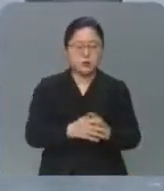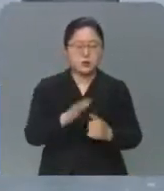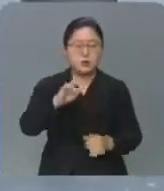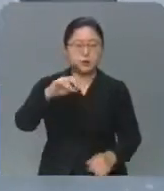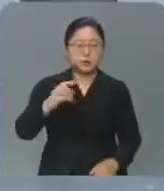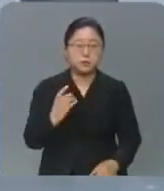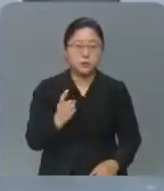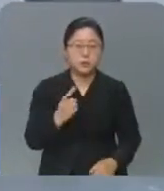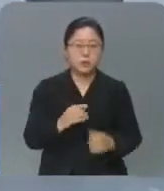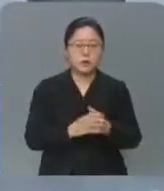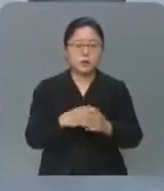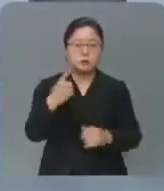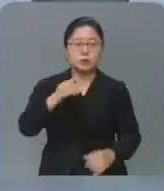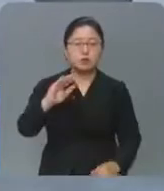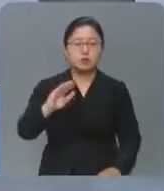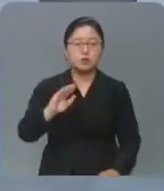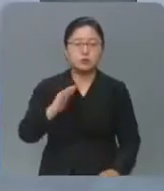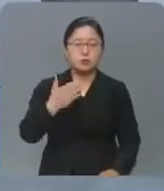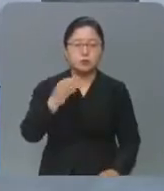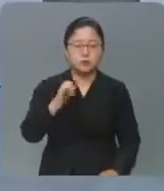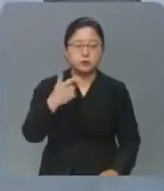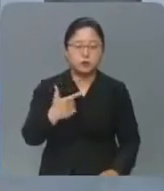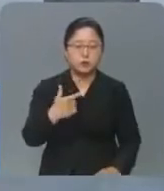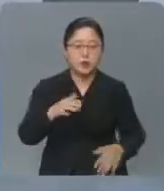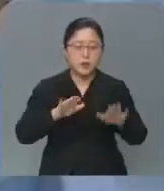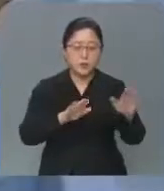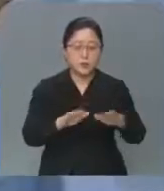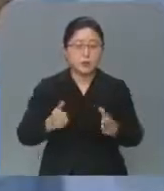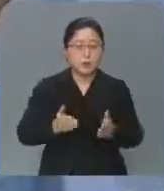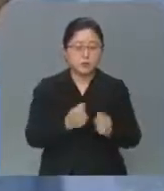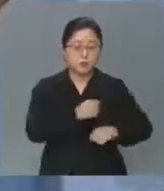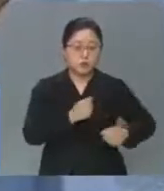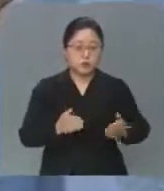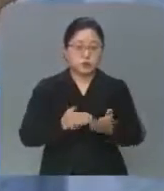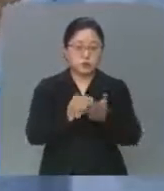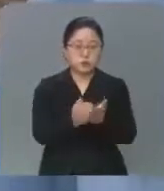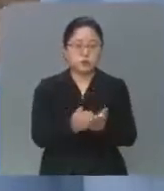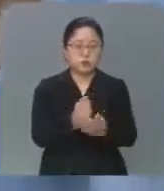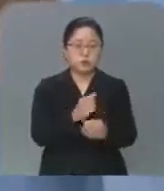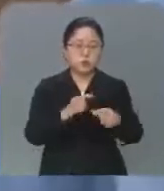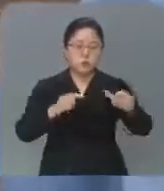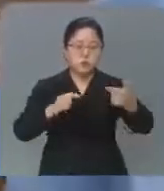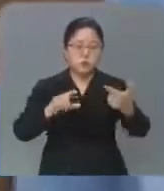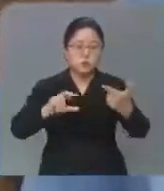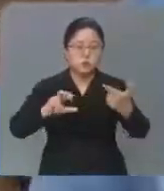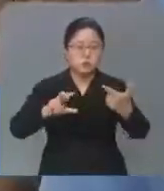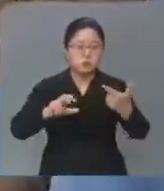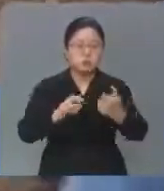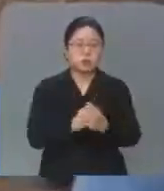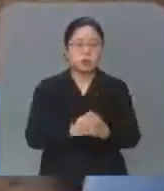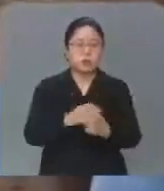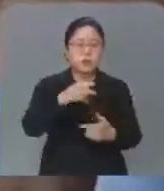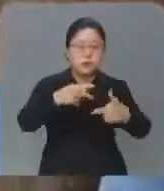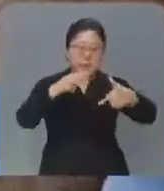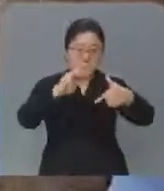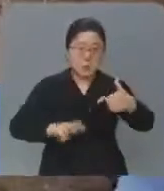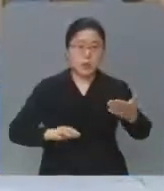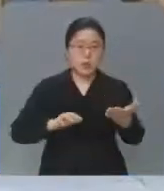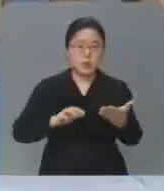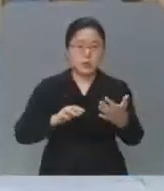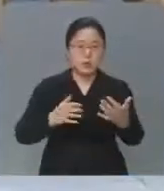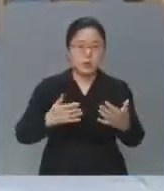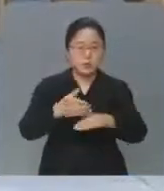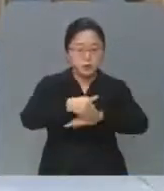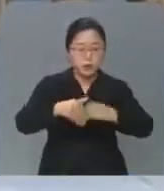박정모 대령은 지난 1946년 해군 1기로 입대한 뒤 6.25 전쟁 당시 해병대 소대장으로 인천 상륙작전에